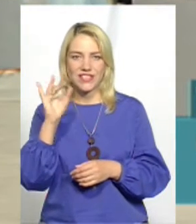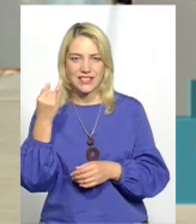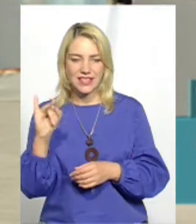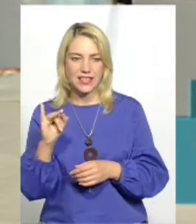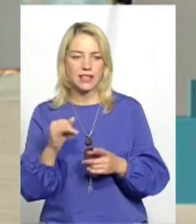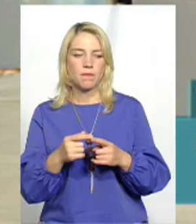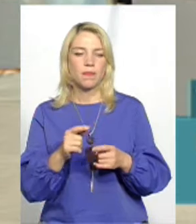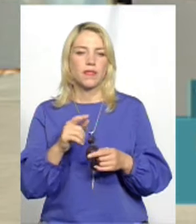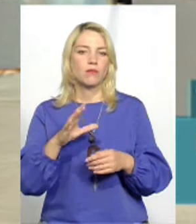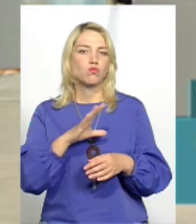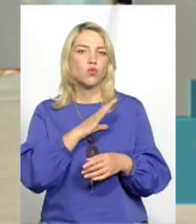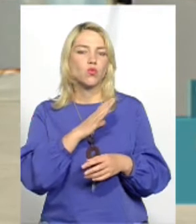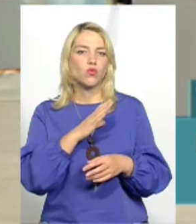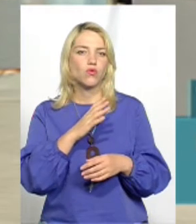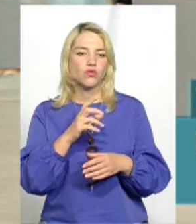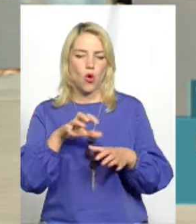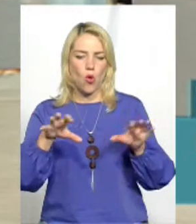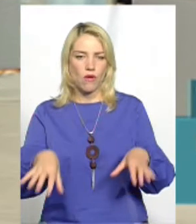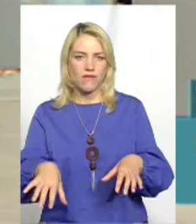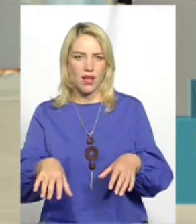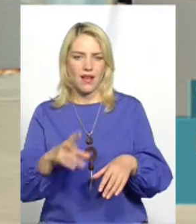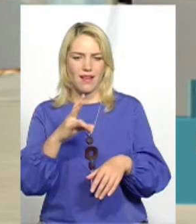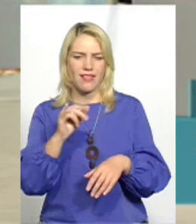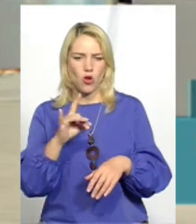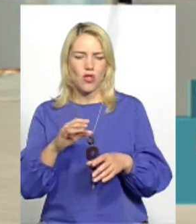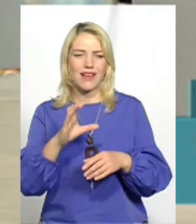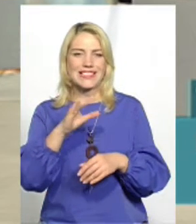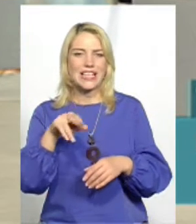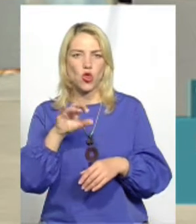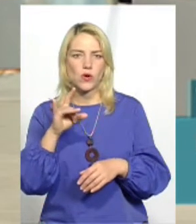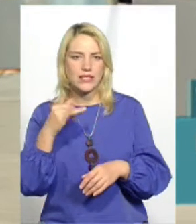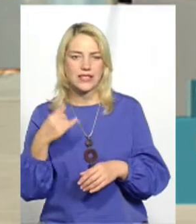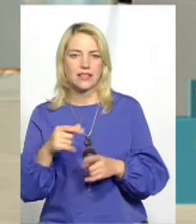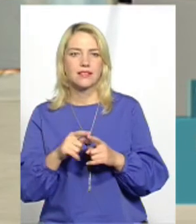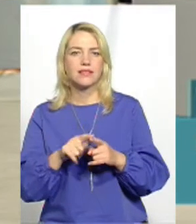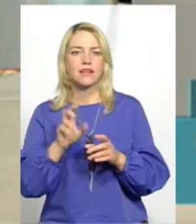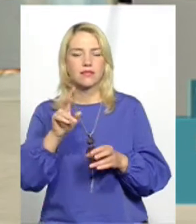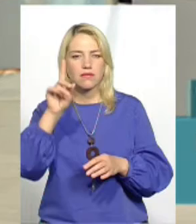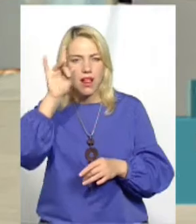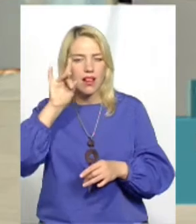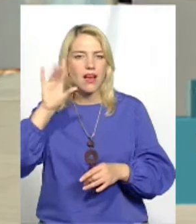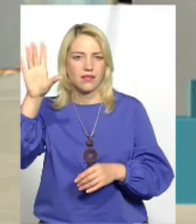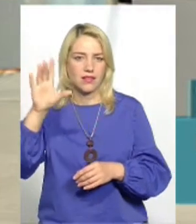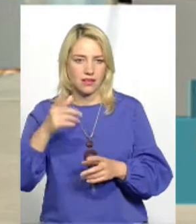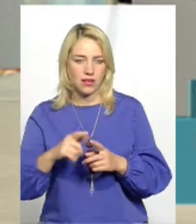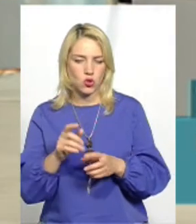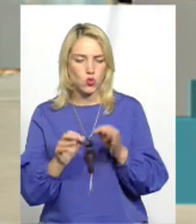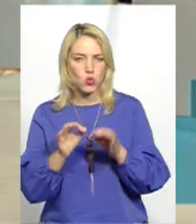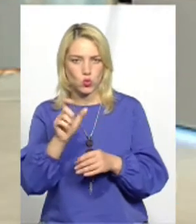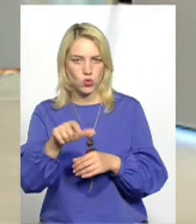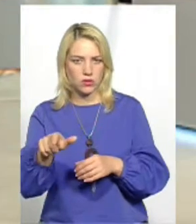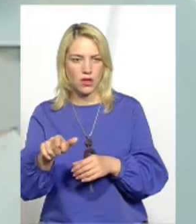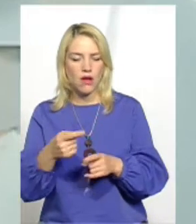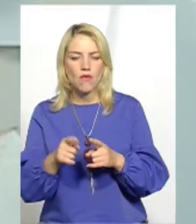цієї колегії, там і Ніколаєва була, там, по-моєму, Сідорський. Ці судді – це легенда була. І от вони